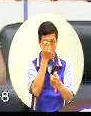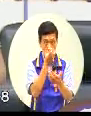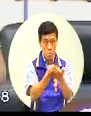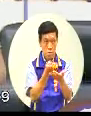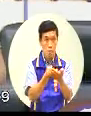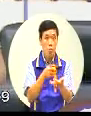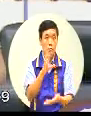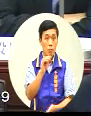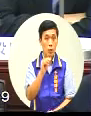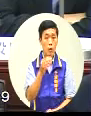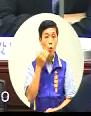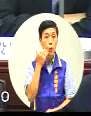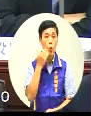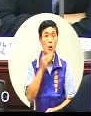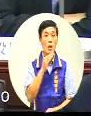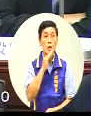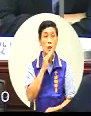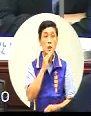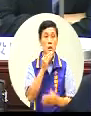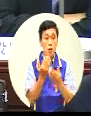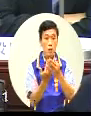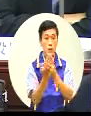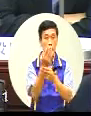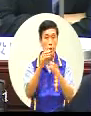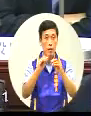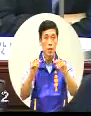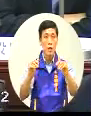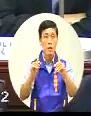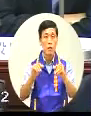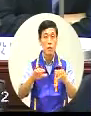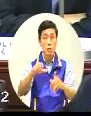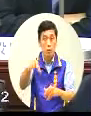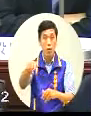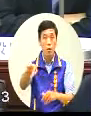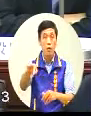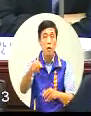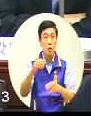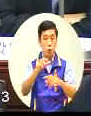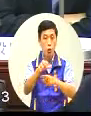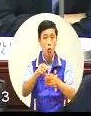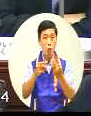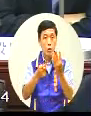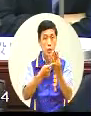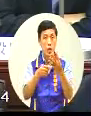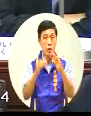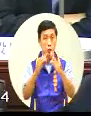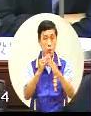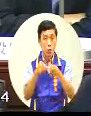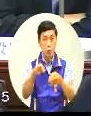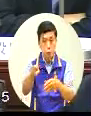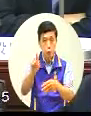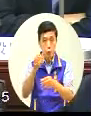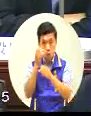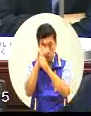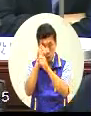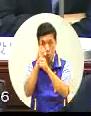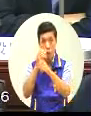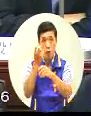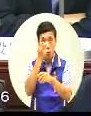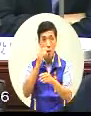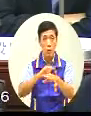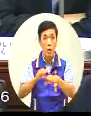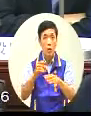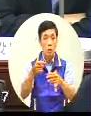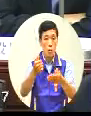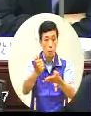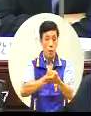是在产地的，我们是农业局会去做田边的一些 实验，到果菜市场我们会抽